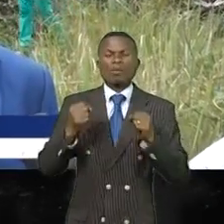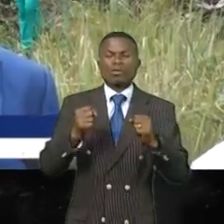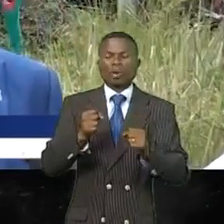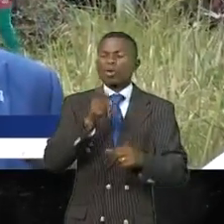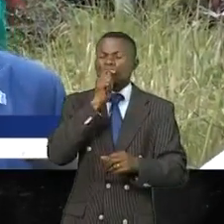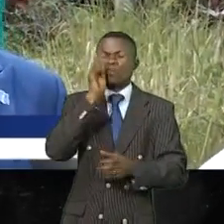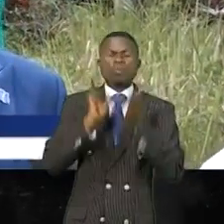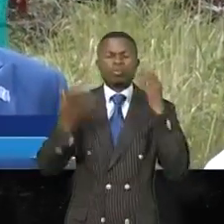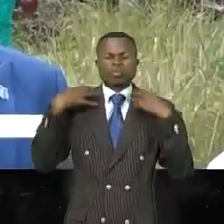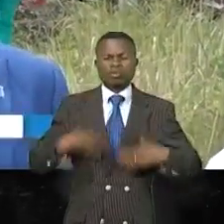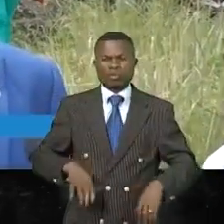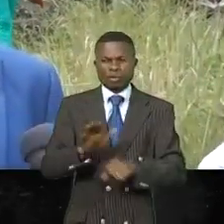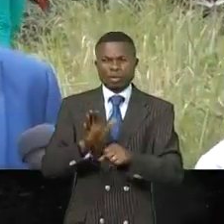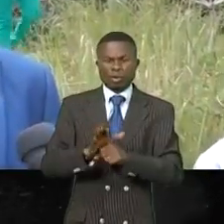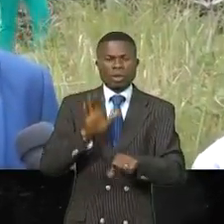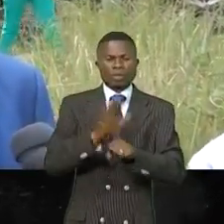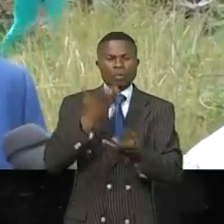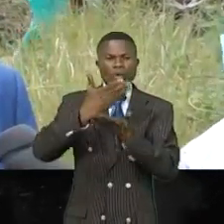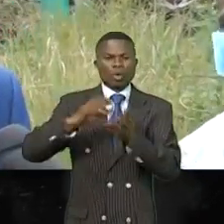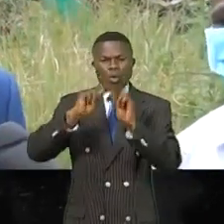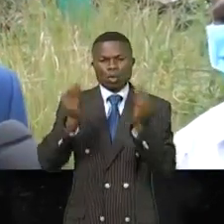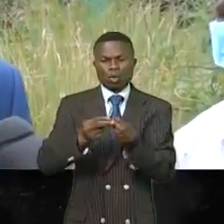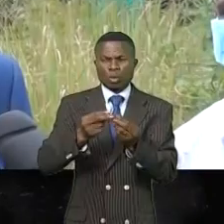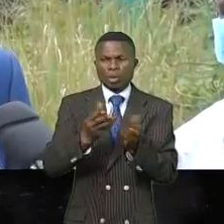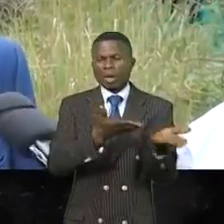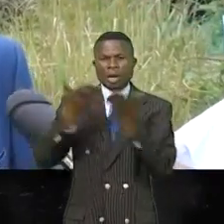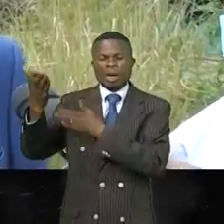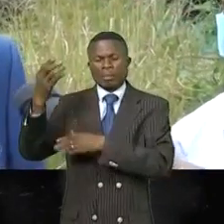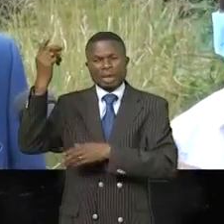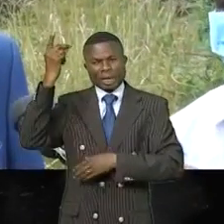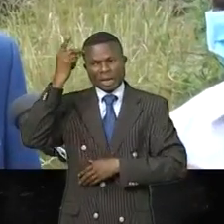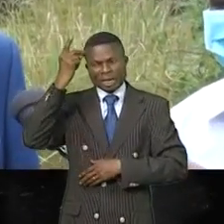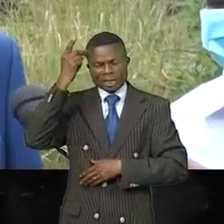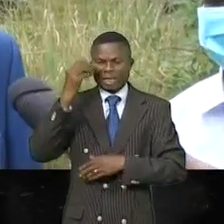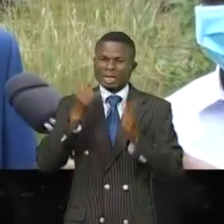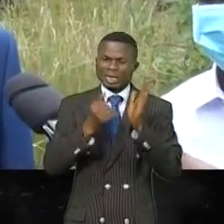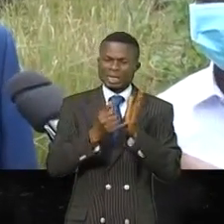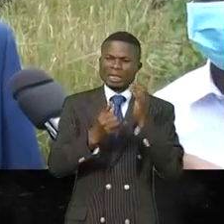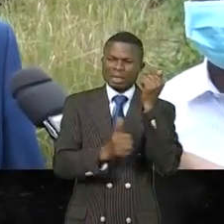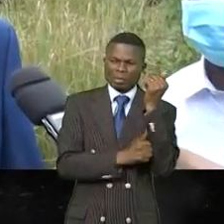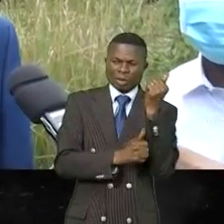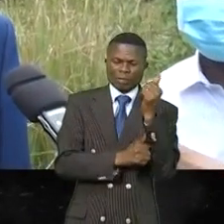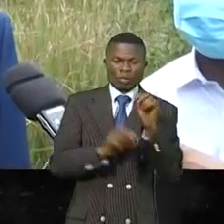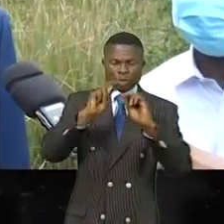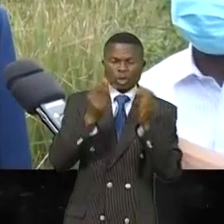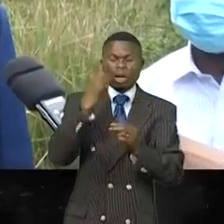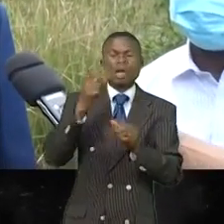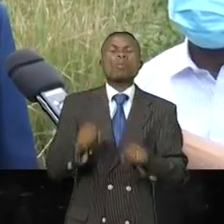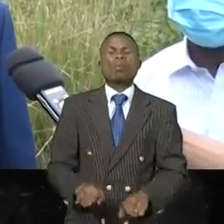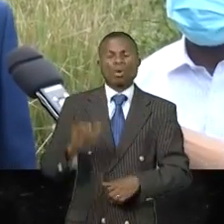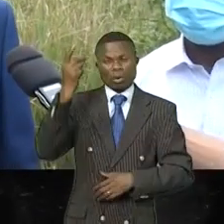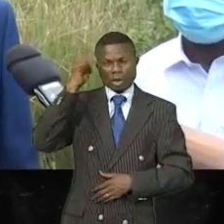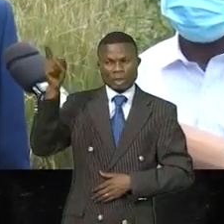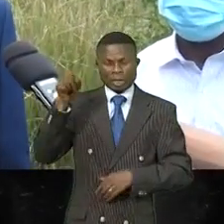brûlés d'ailleurs. Une partie était rapatriée à Kinshasa, plus de 6 personnes. Et parmi ceux-là, il y a eu un décès.